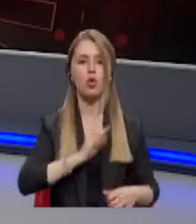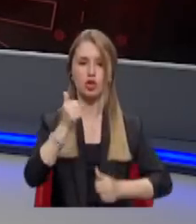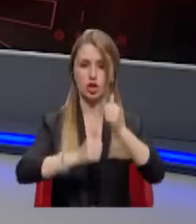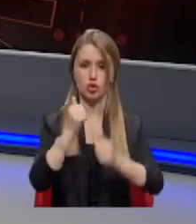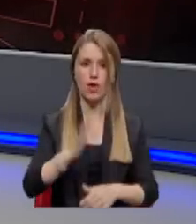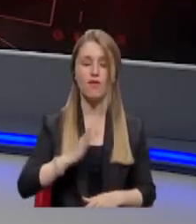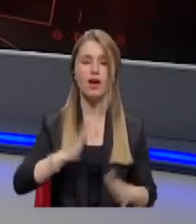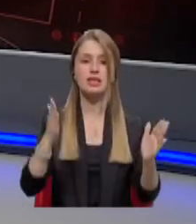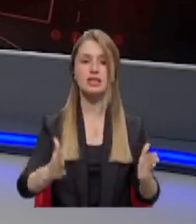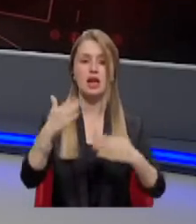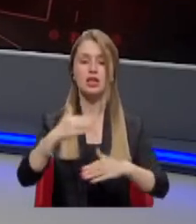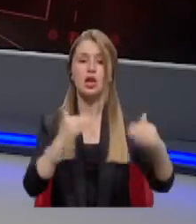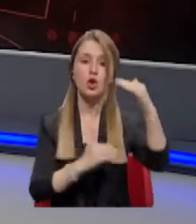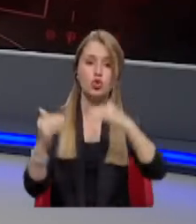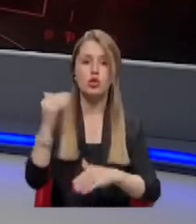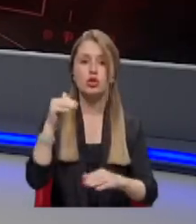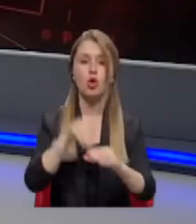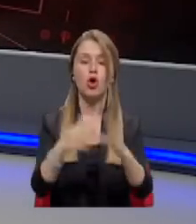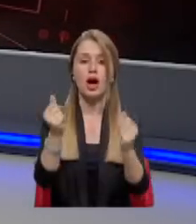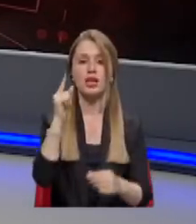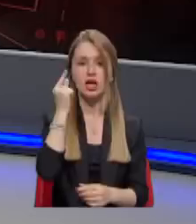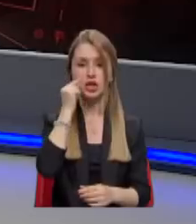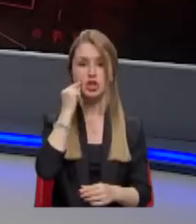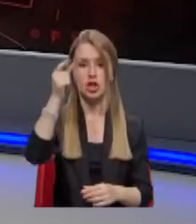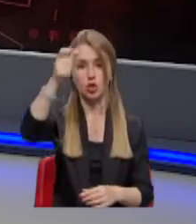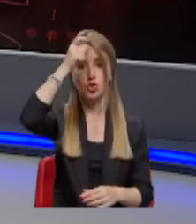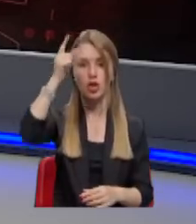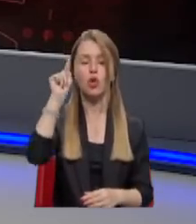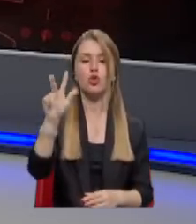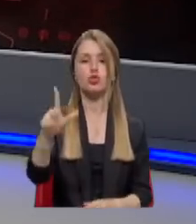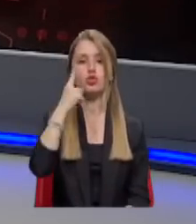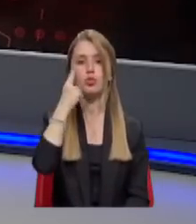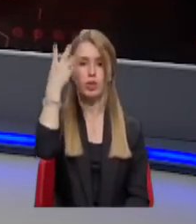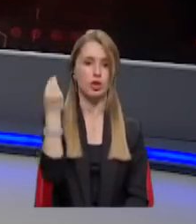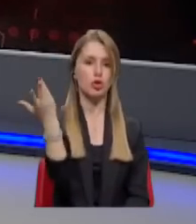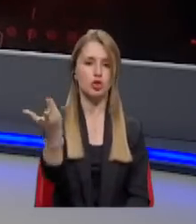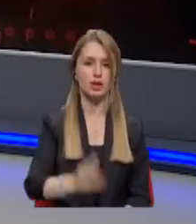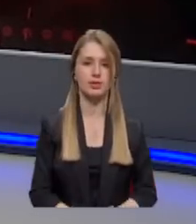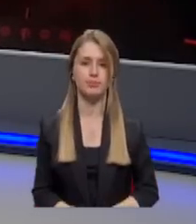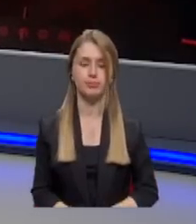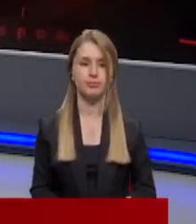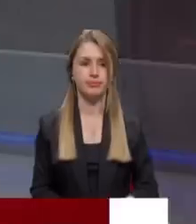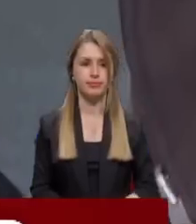yarışıyor. Sandıkta en yüksek oyu alan aday Türkiye'nin 13. Cumhurbaşkanı olacak.